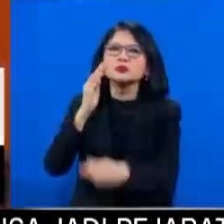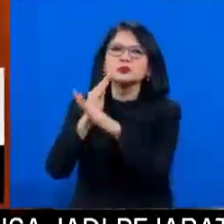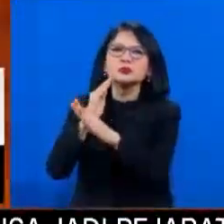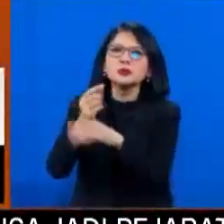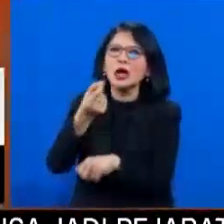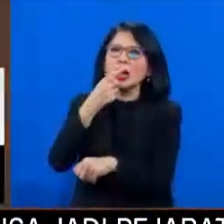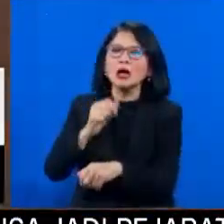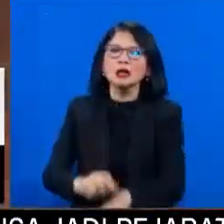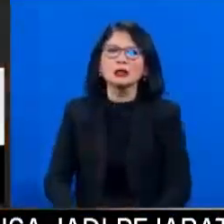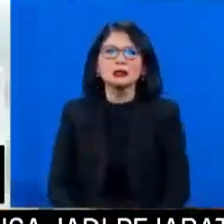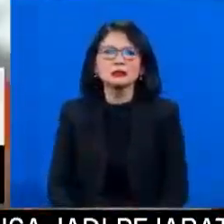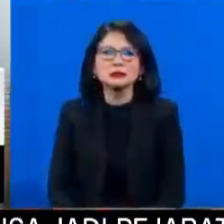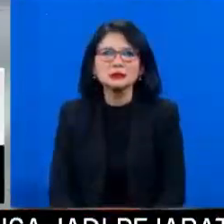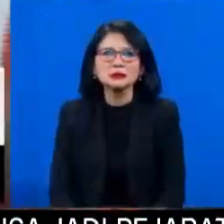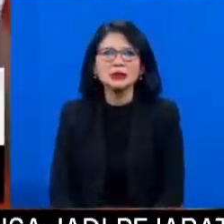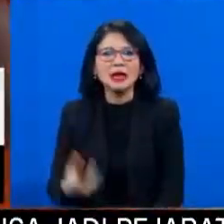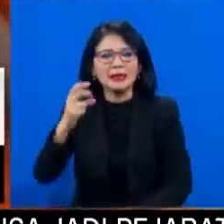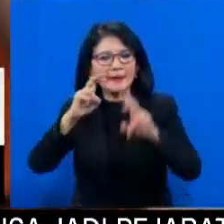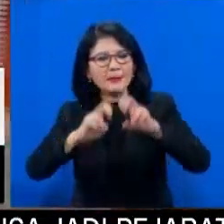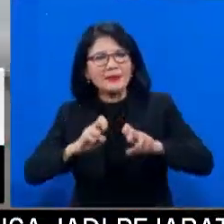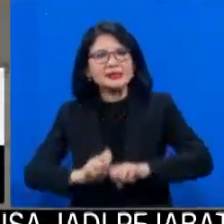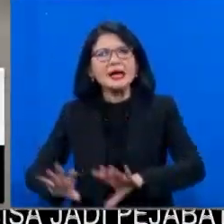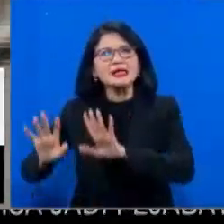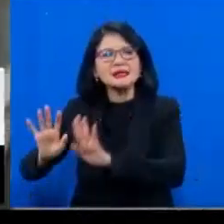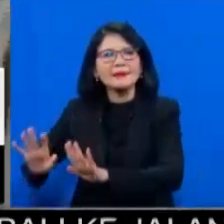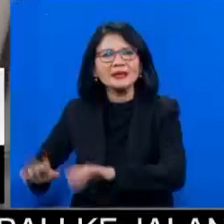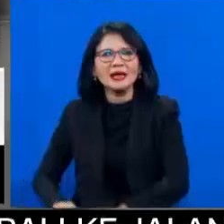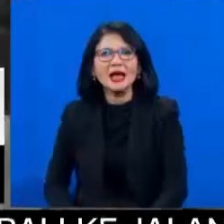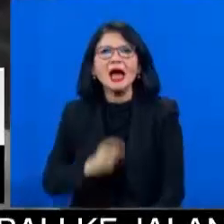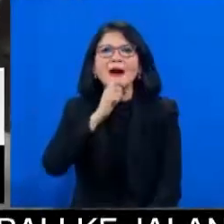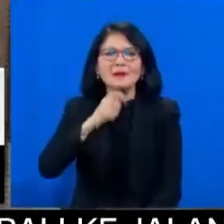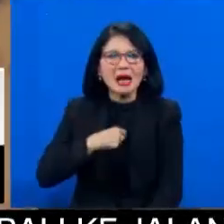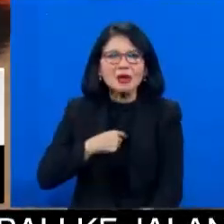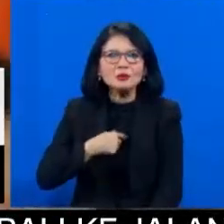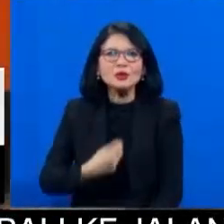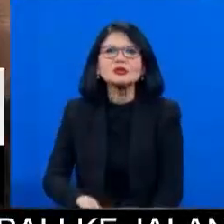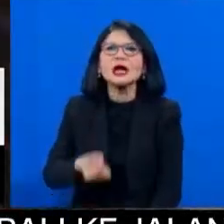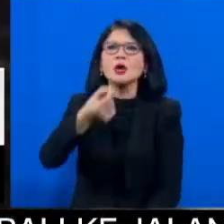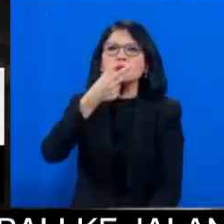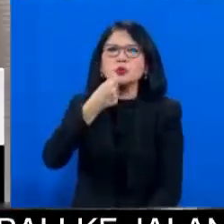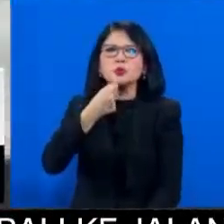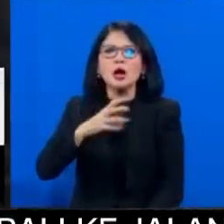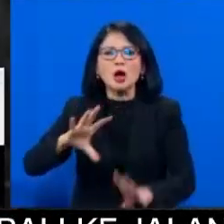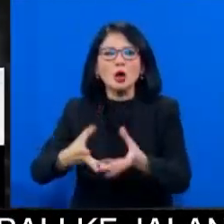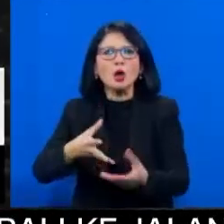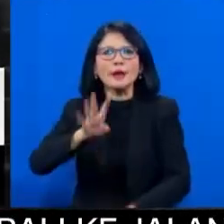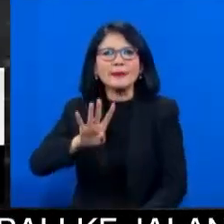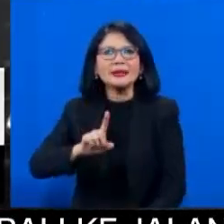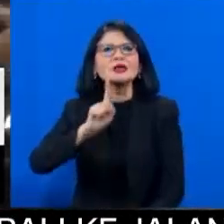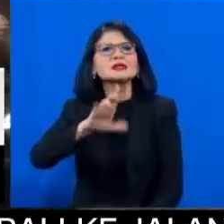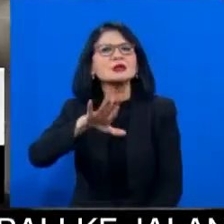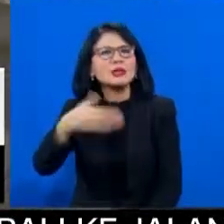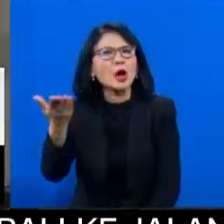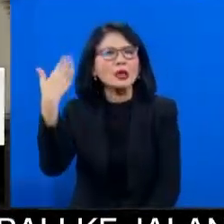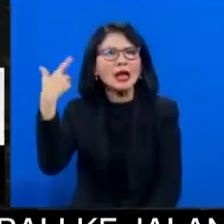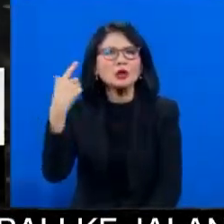alprazolam. Dari pemeriksaan sementara, tersangka DOD mengaku sudah mengkonsumsi narkotika golongan 4 ini sejak 1 tahun lalu